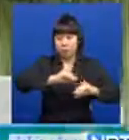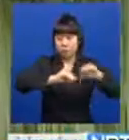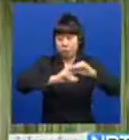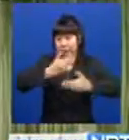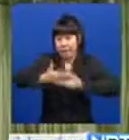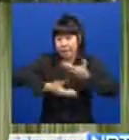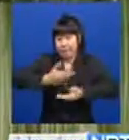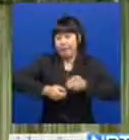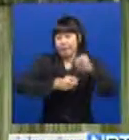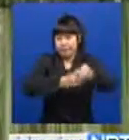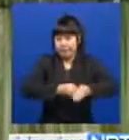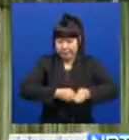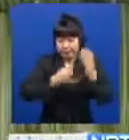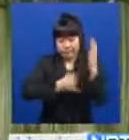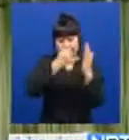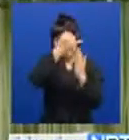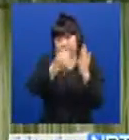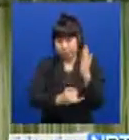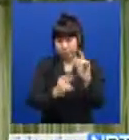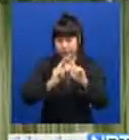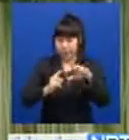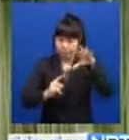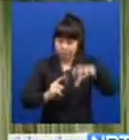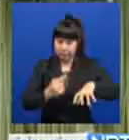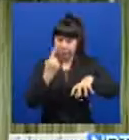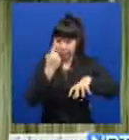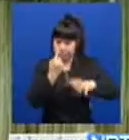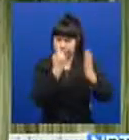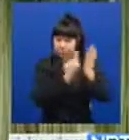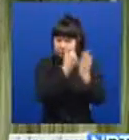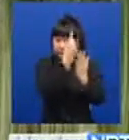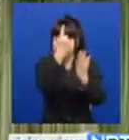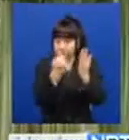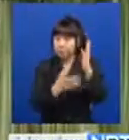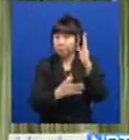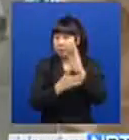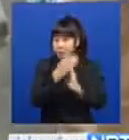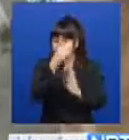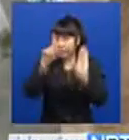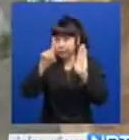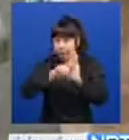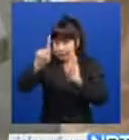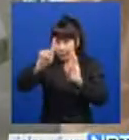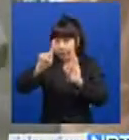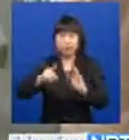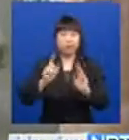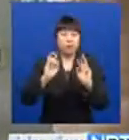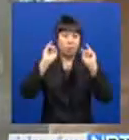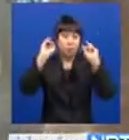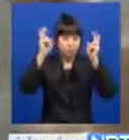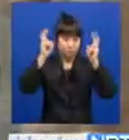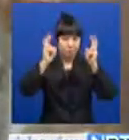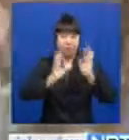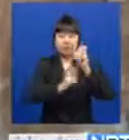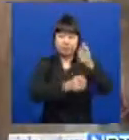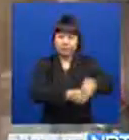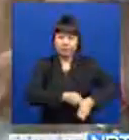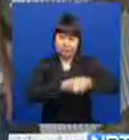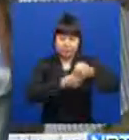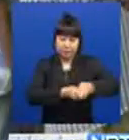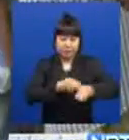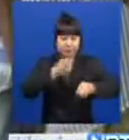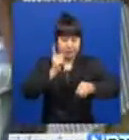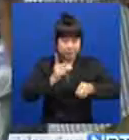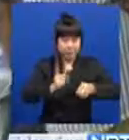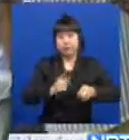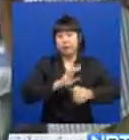กษตรขึ้นในทุกจังหวัดอย่างน้อยจังหวัดละ1แห่งสัปดาห์ละ1ครั้งภายใต้สโลแกนเกษตรกรจริงๆทุกสิ่งปลอด